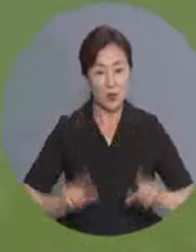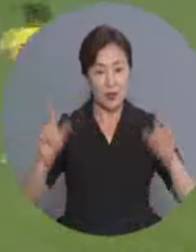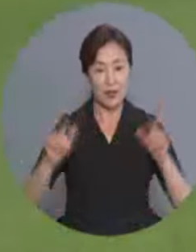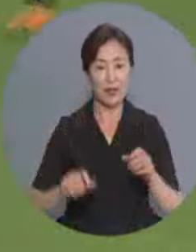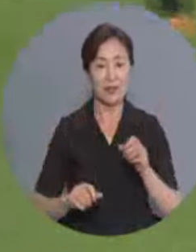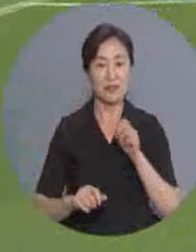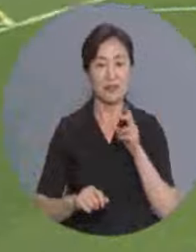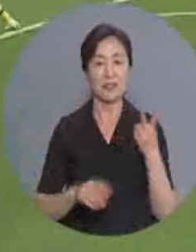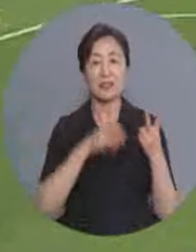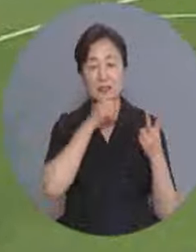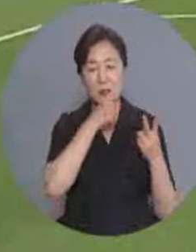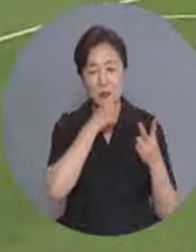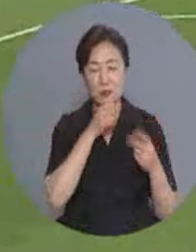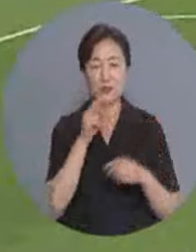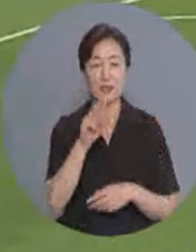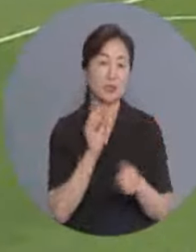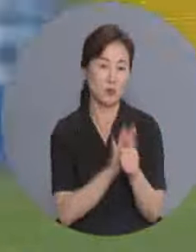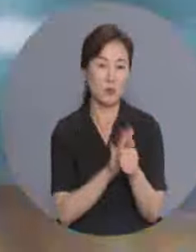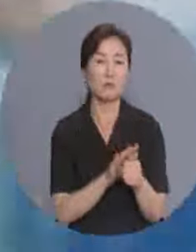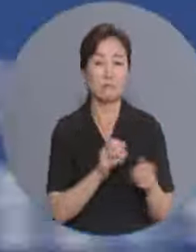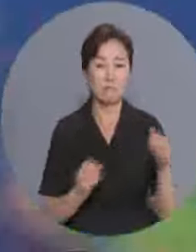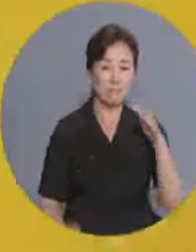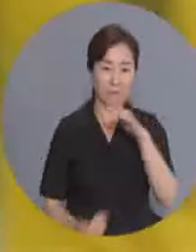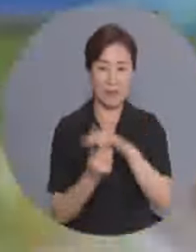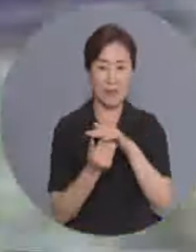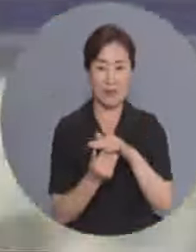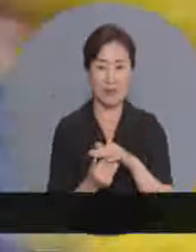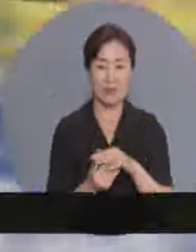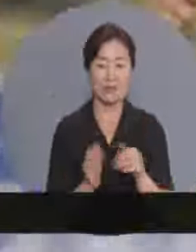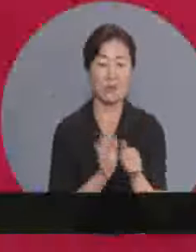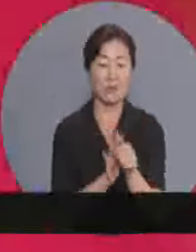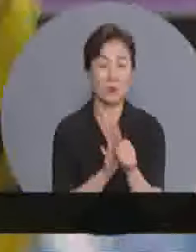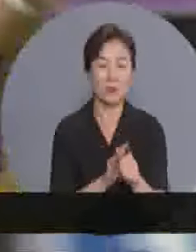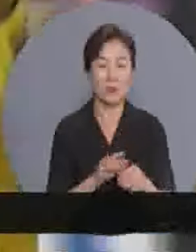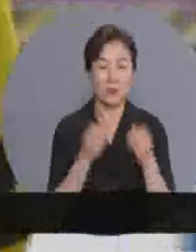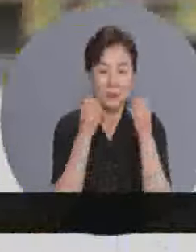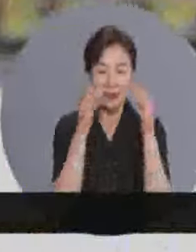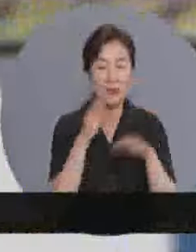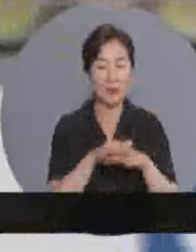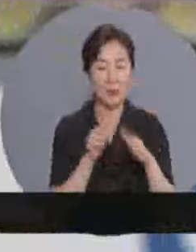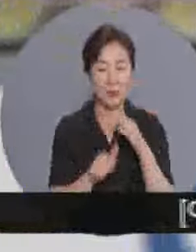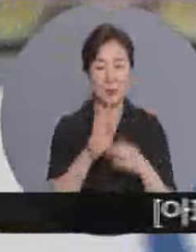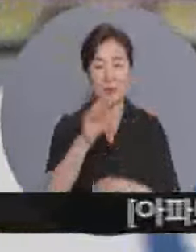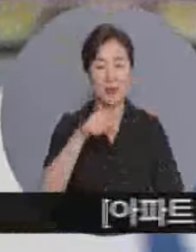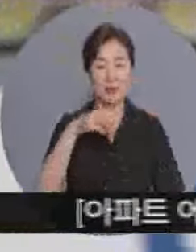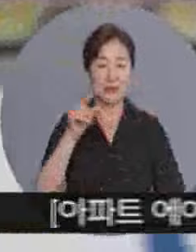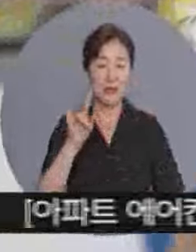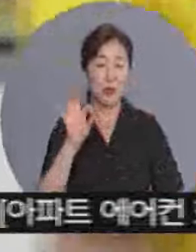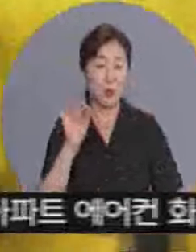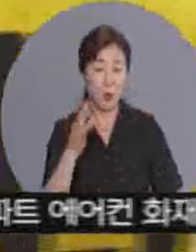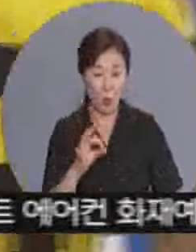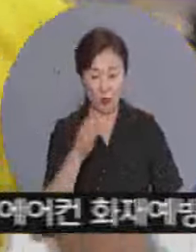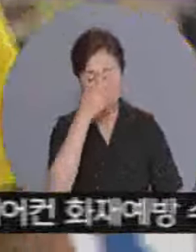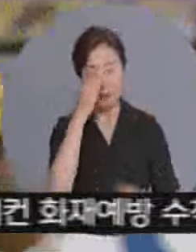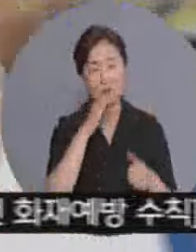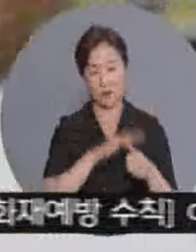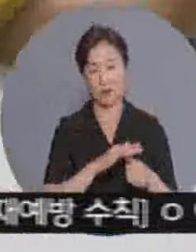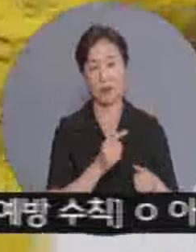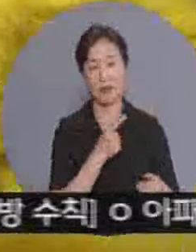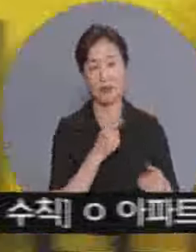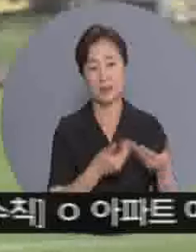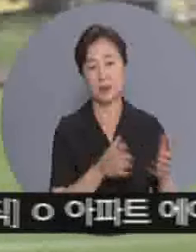2득점 2도움을 기록하며 드래곤즈 상승세에 한몫하고 있는 신인 선수 박태용도 유소년팀이 낳은